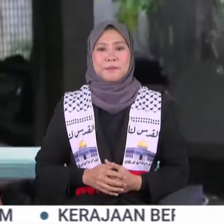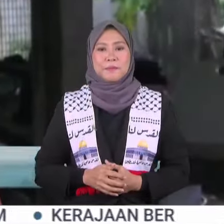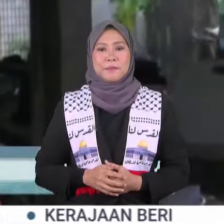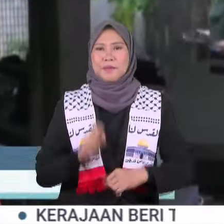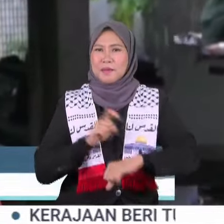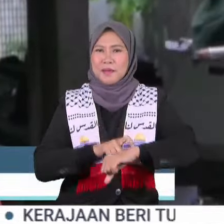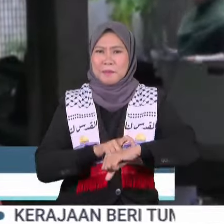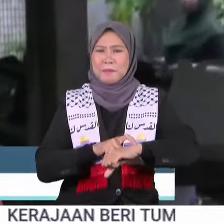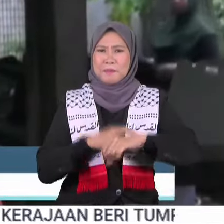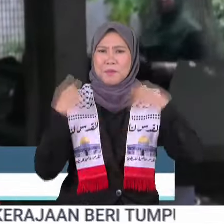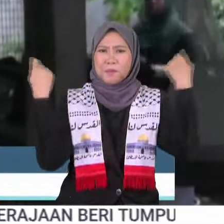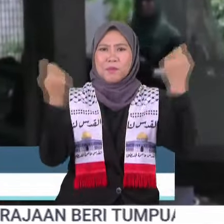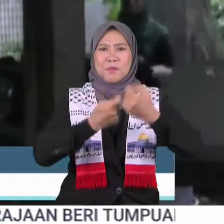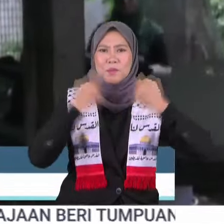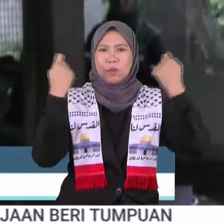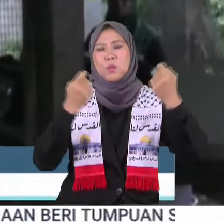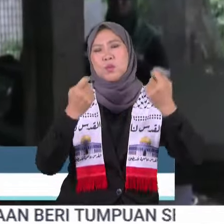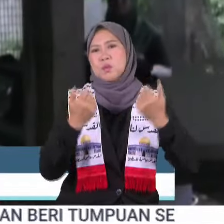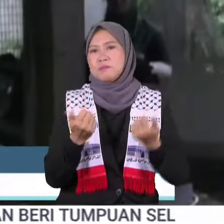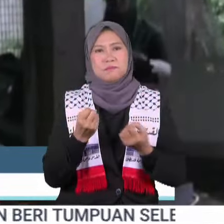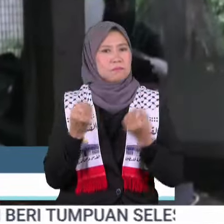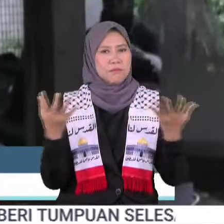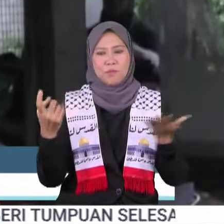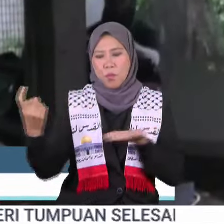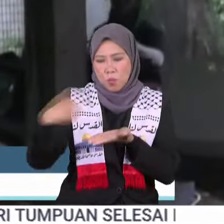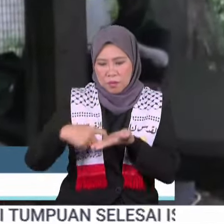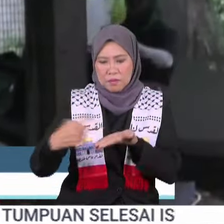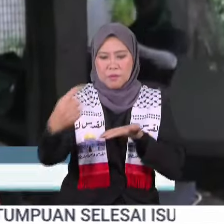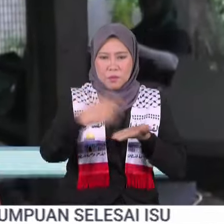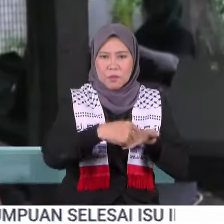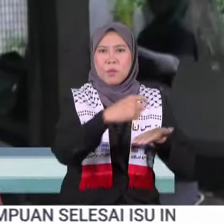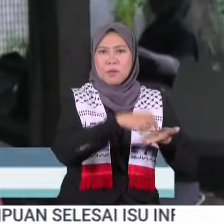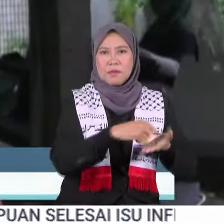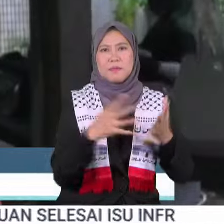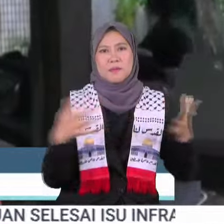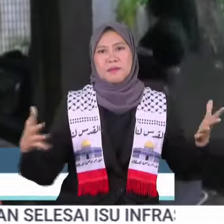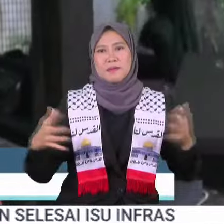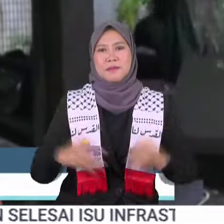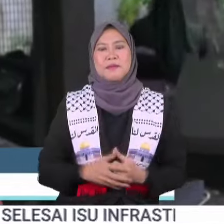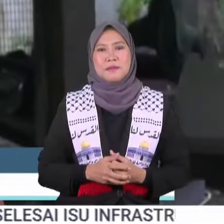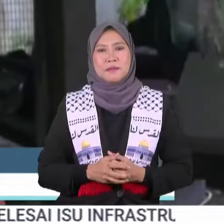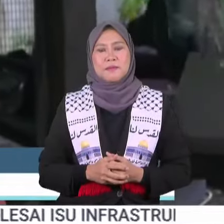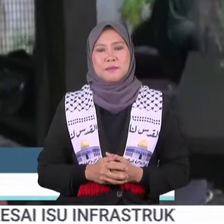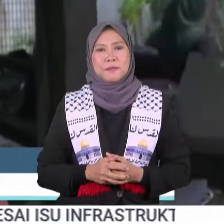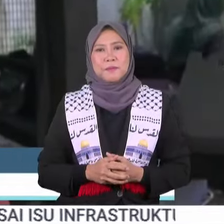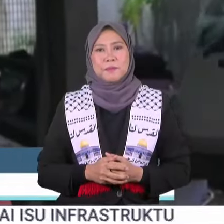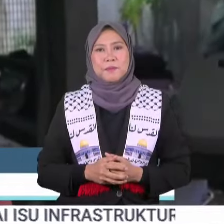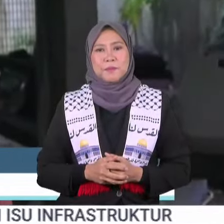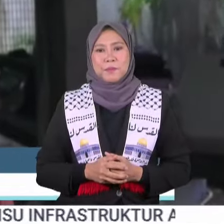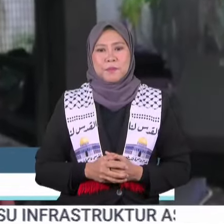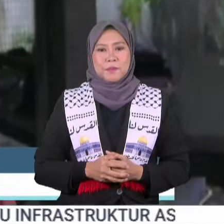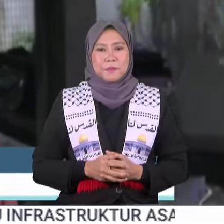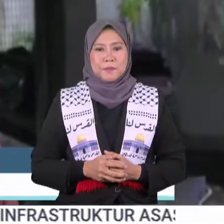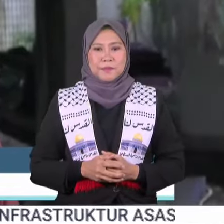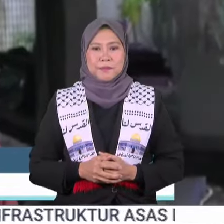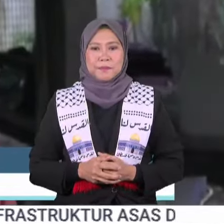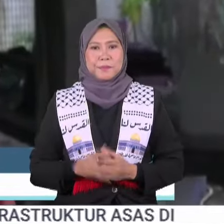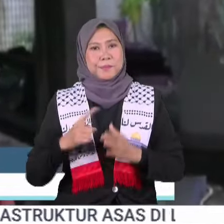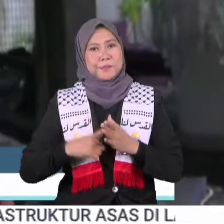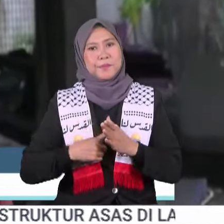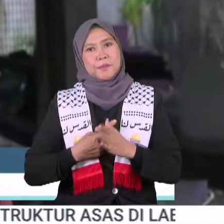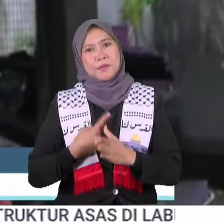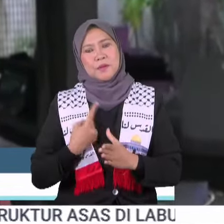perayaan ni Lak kalau macam dalam